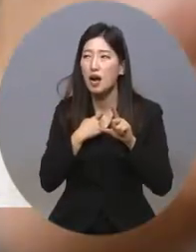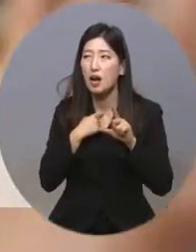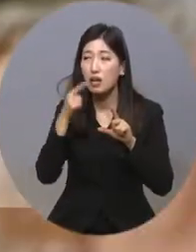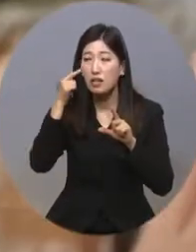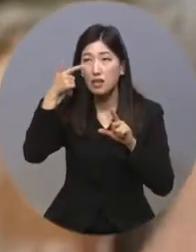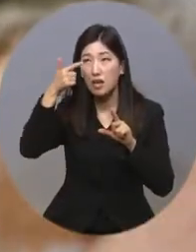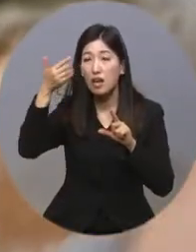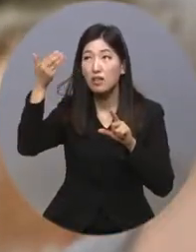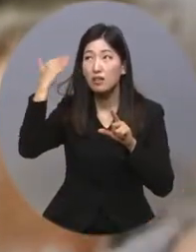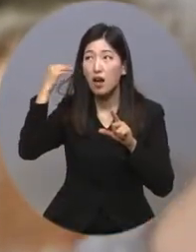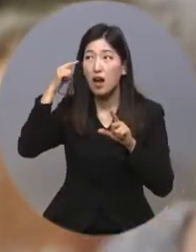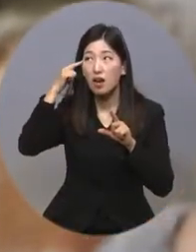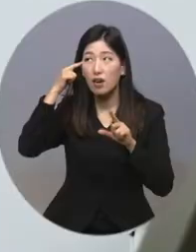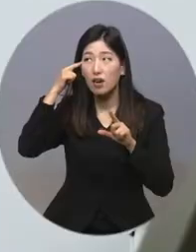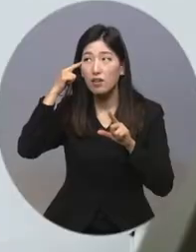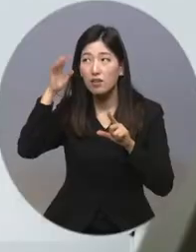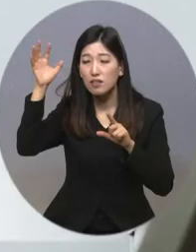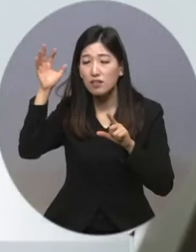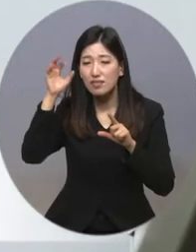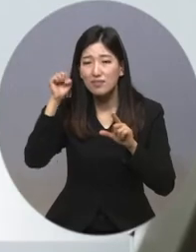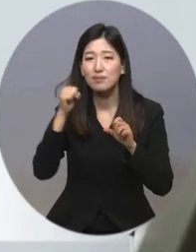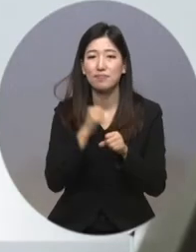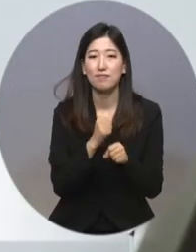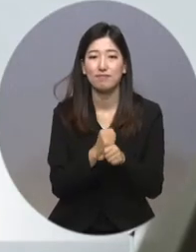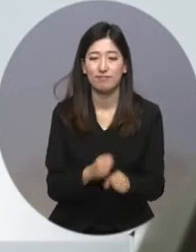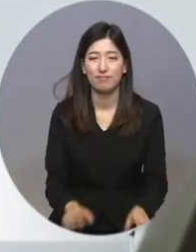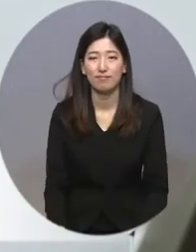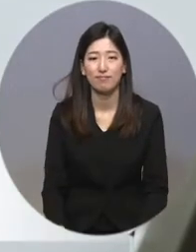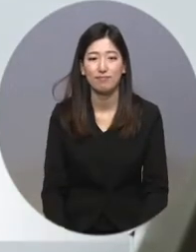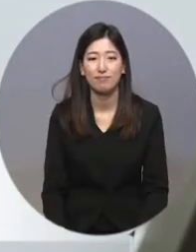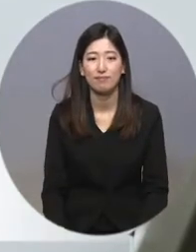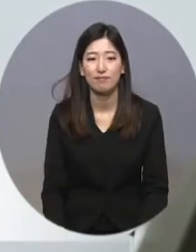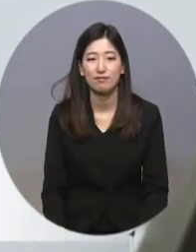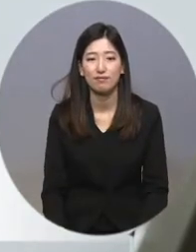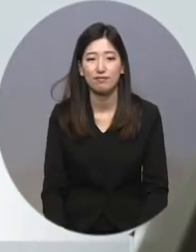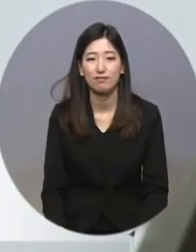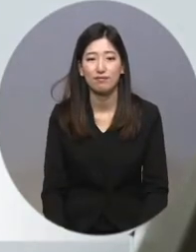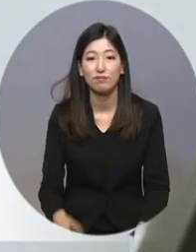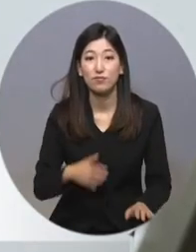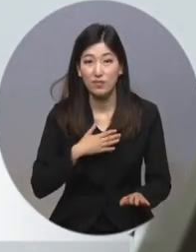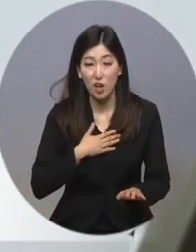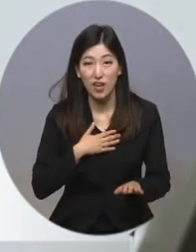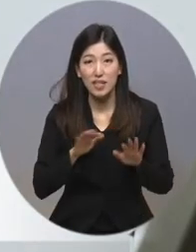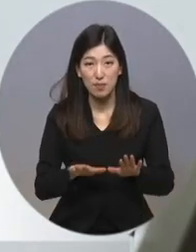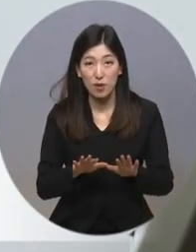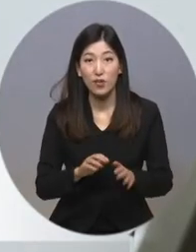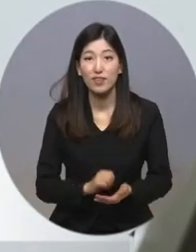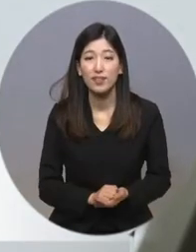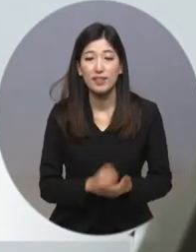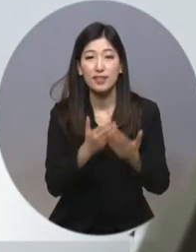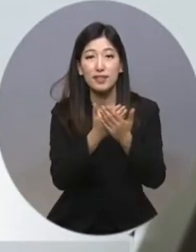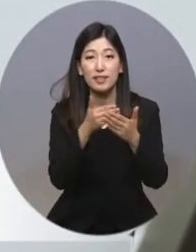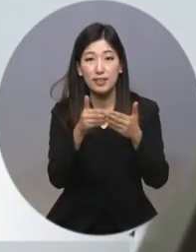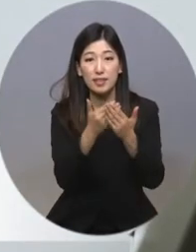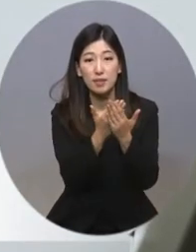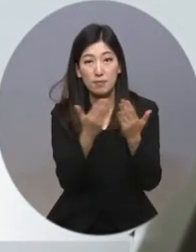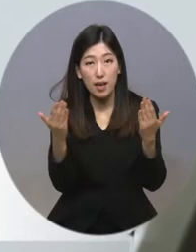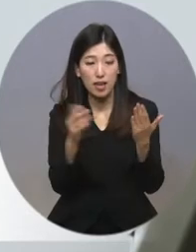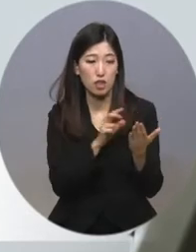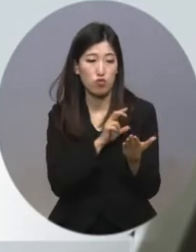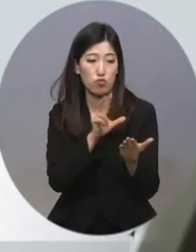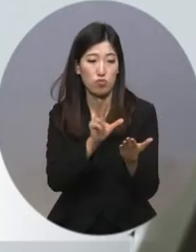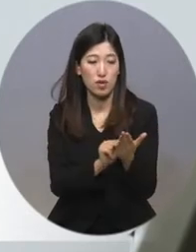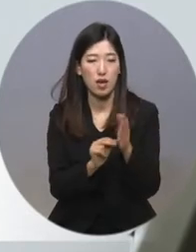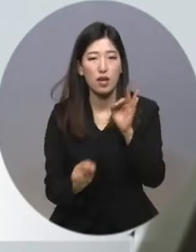시선으로 그려냈습니다. 20일에 이진우의 개인전 제목은 연작이고요. 연작은 말